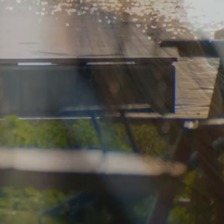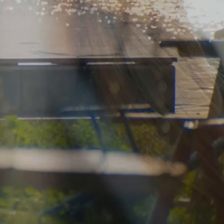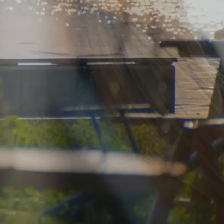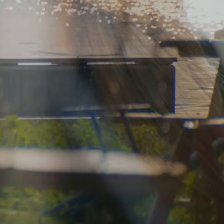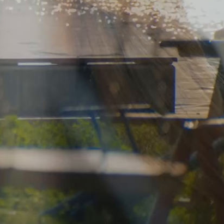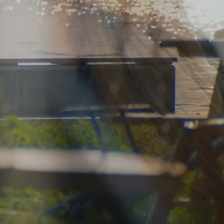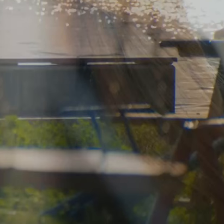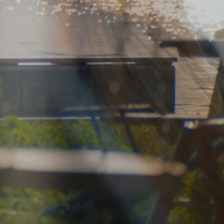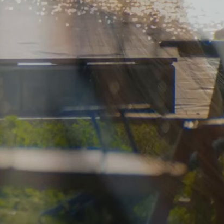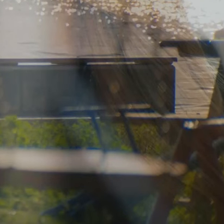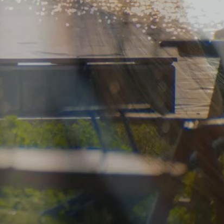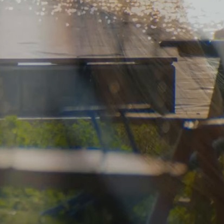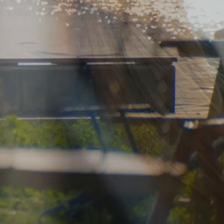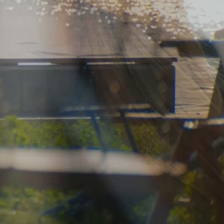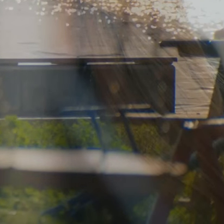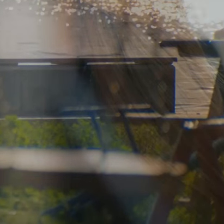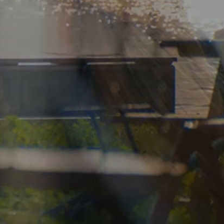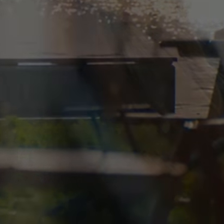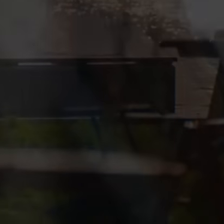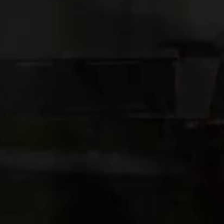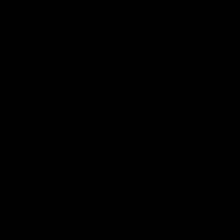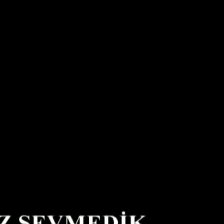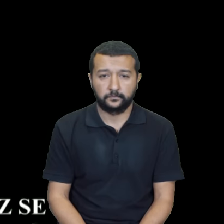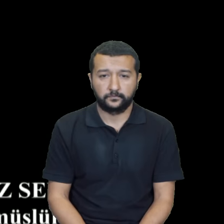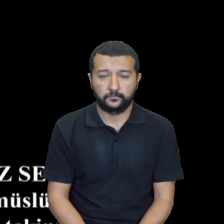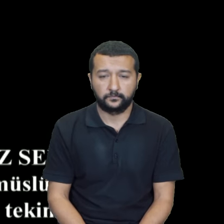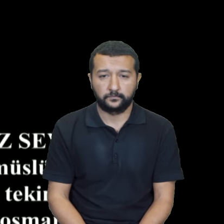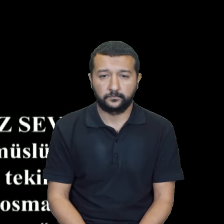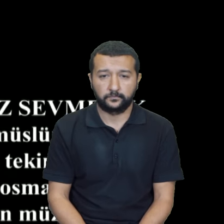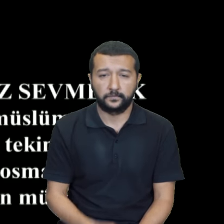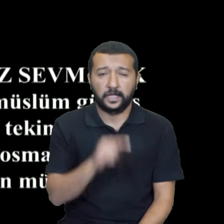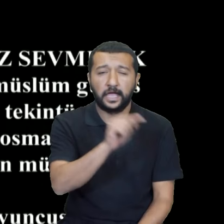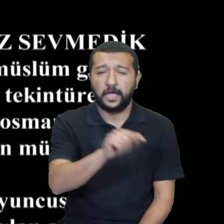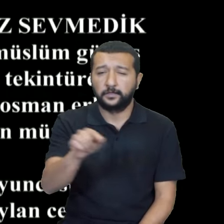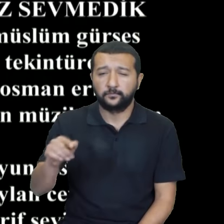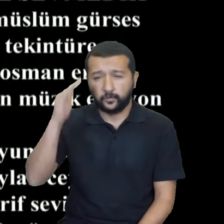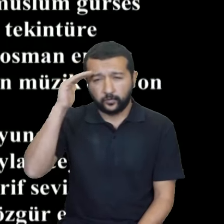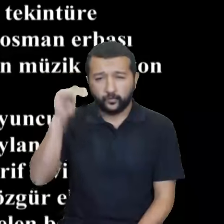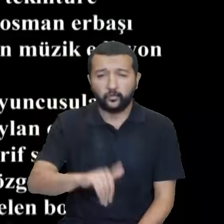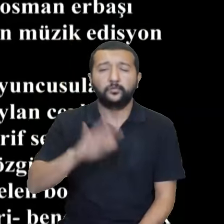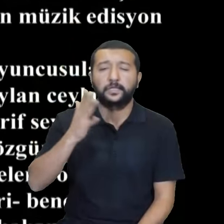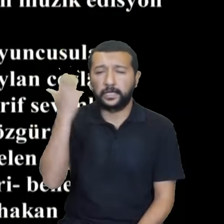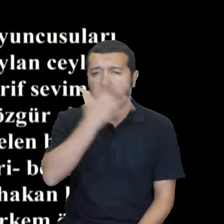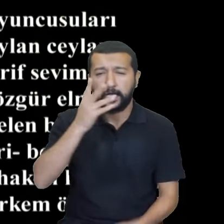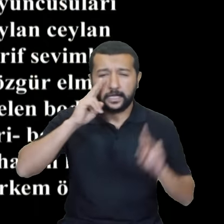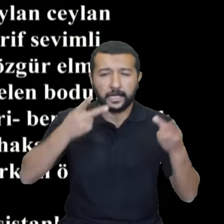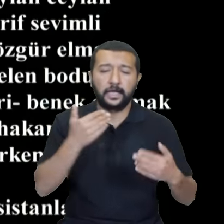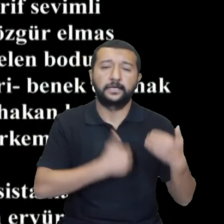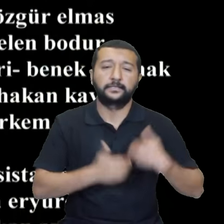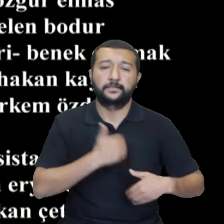yapımcı Çağrı Bingüller, Başak Bingüller. Bu dizinin betimlemesi BSK Yapım tarafından Sesi Betimleme Derneği'ne yaptırılmıştır.